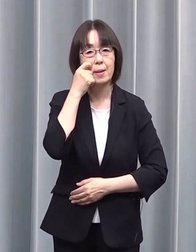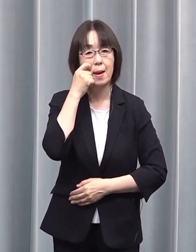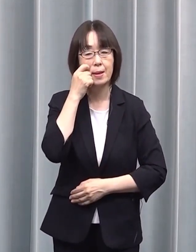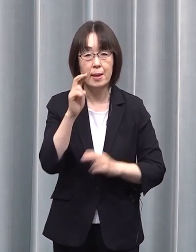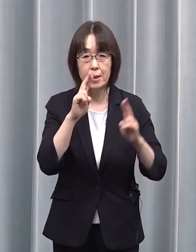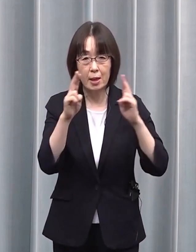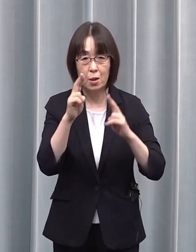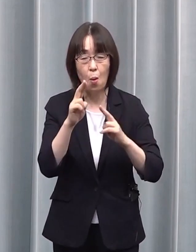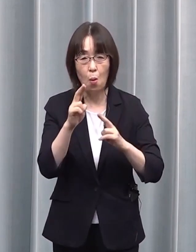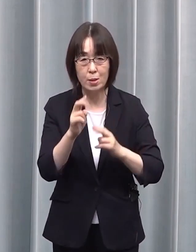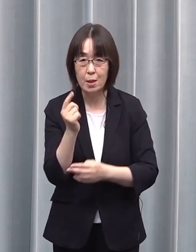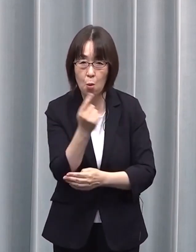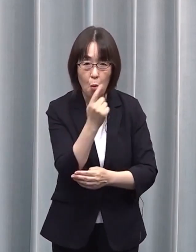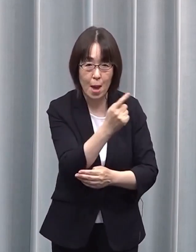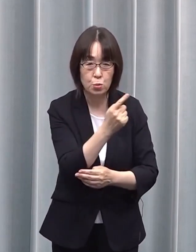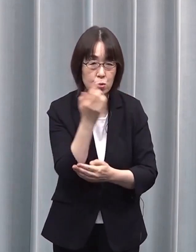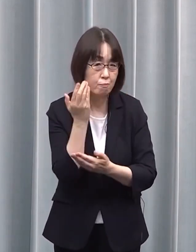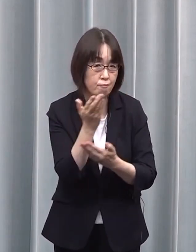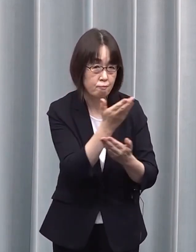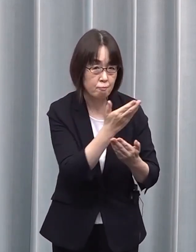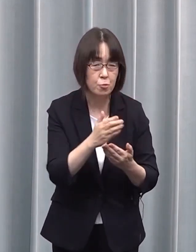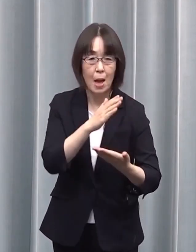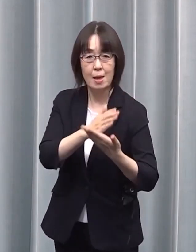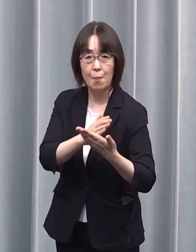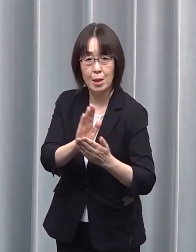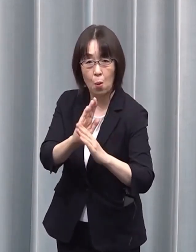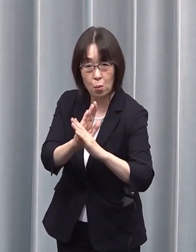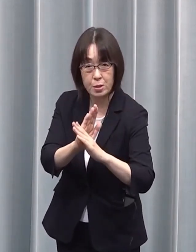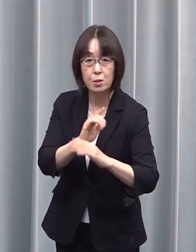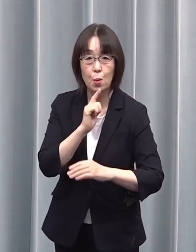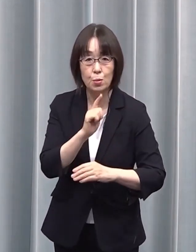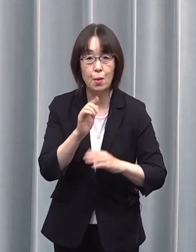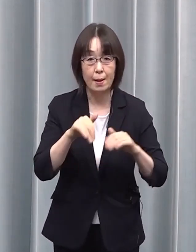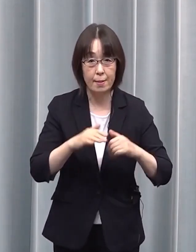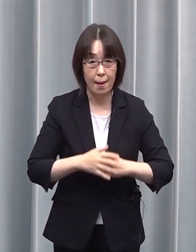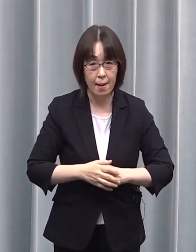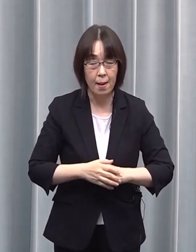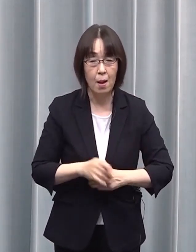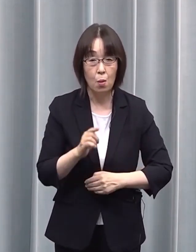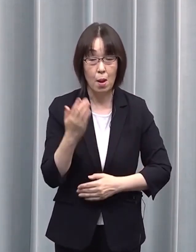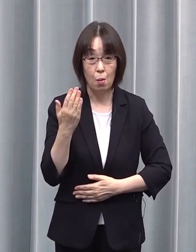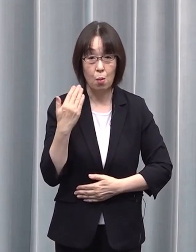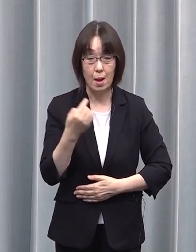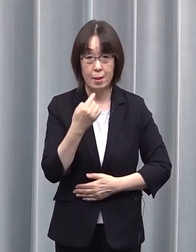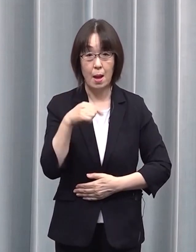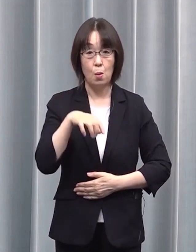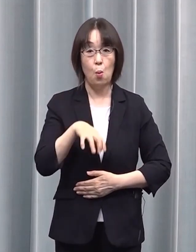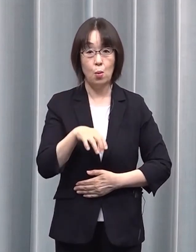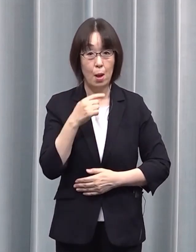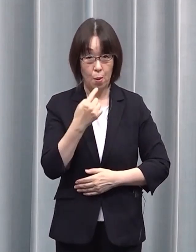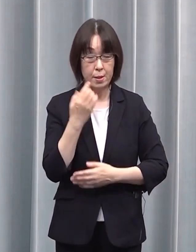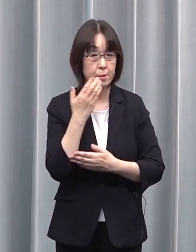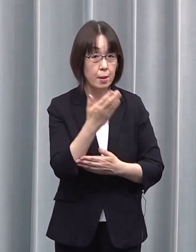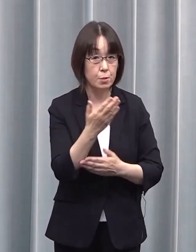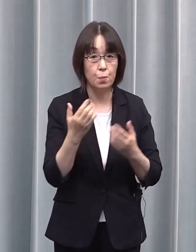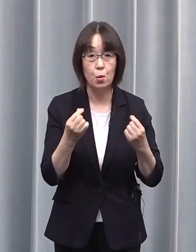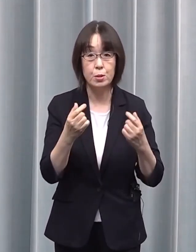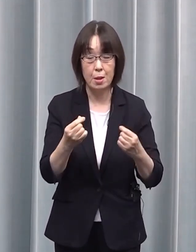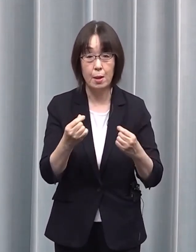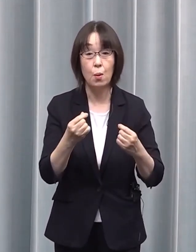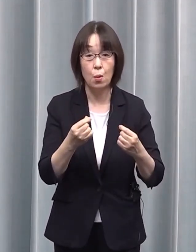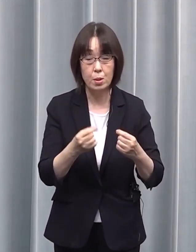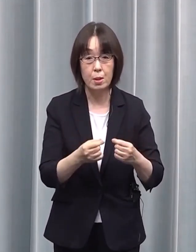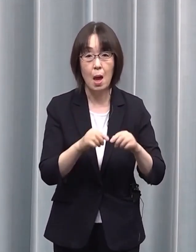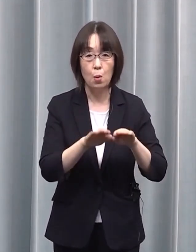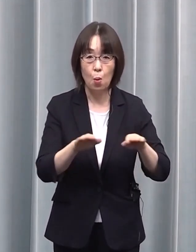問い合わせはやめてほしいということを言われてしまったということでした。これはこの間私がここで聞いたように、こういった